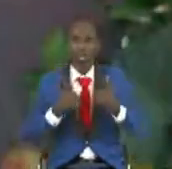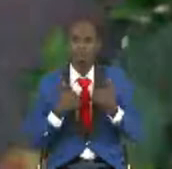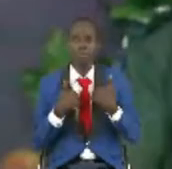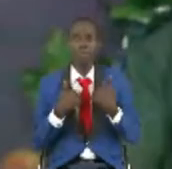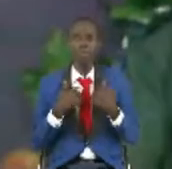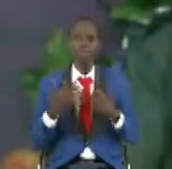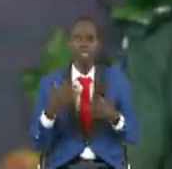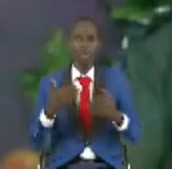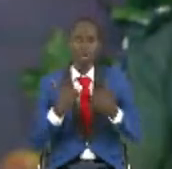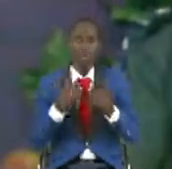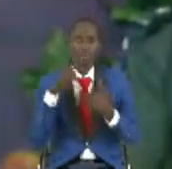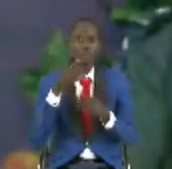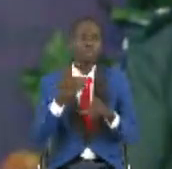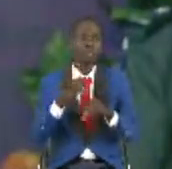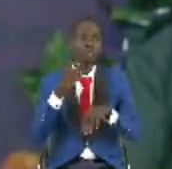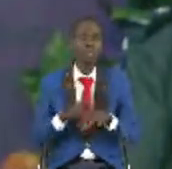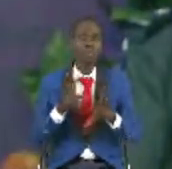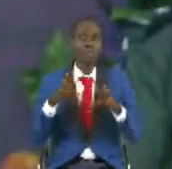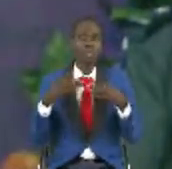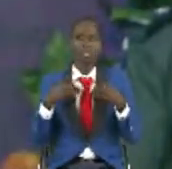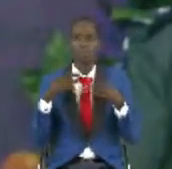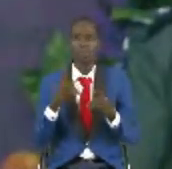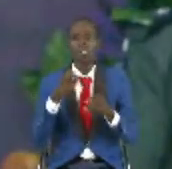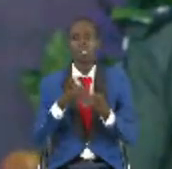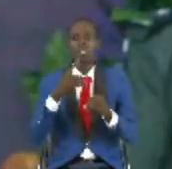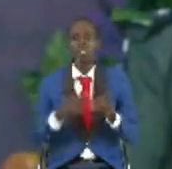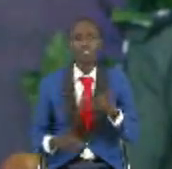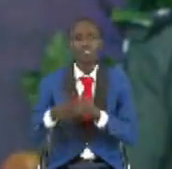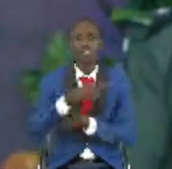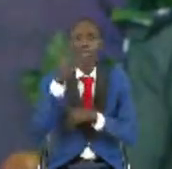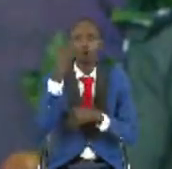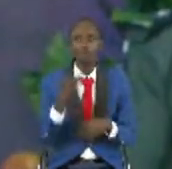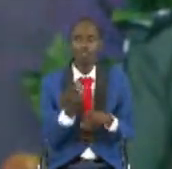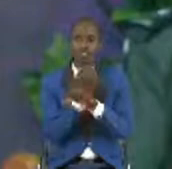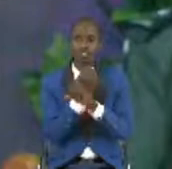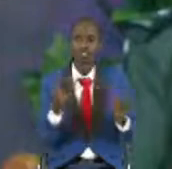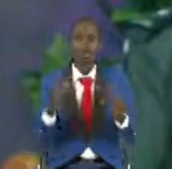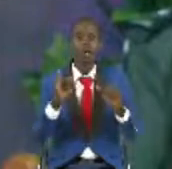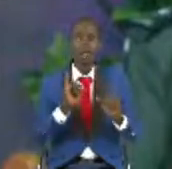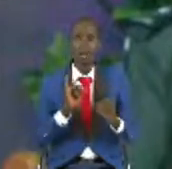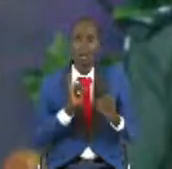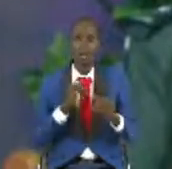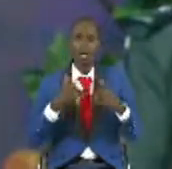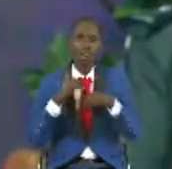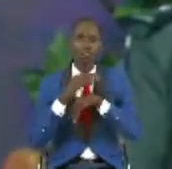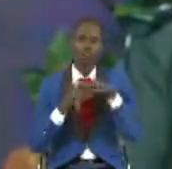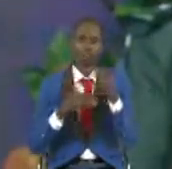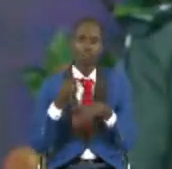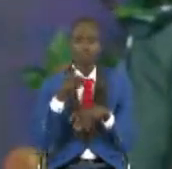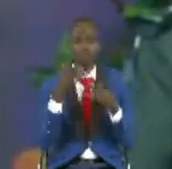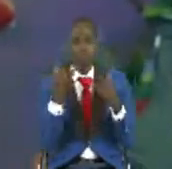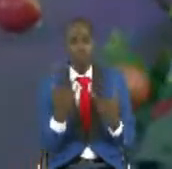favorable, au jour du salut, je t'ai secouru. Voici maintenant le